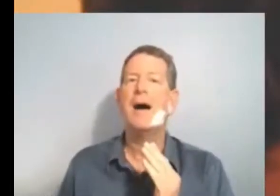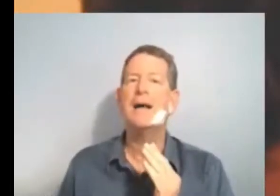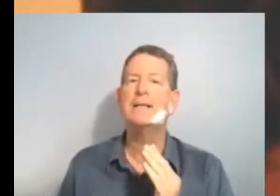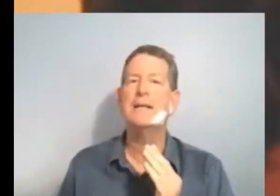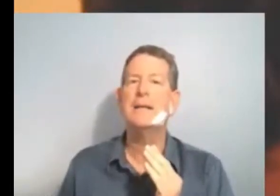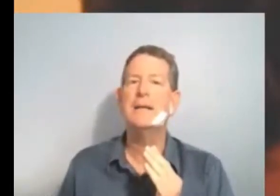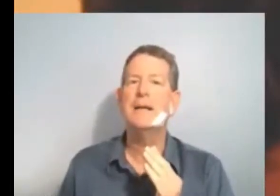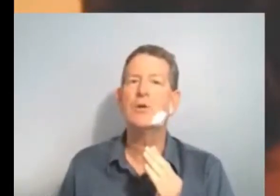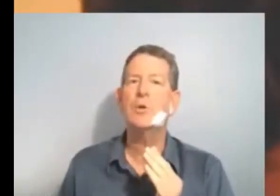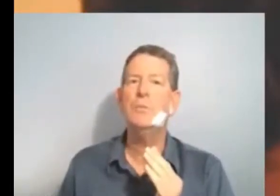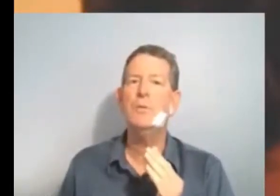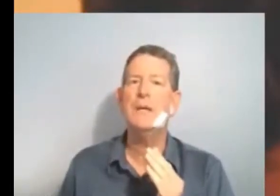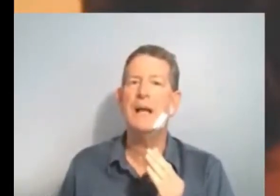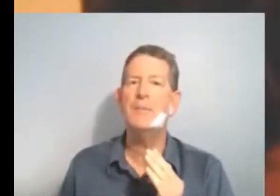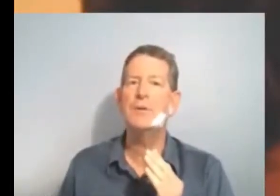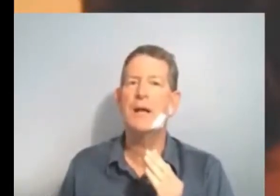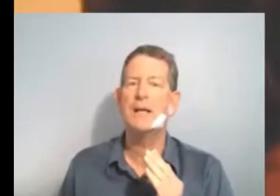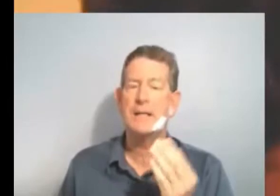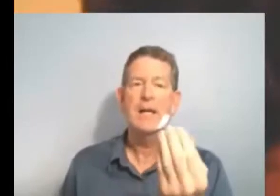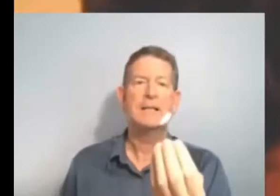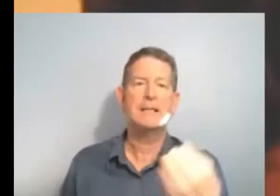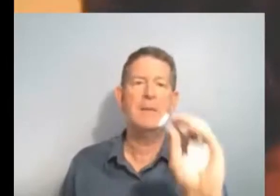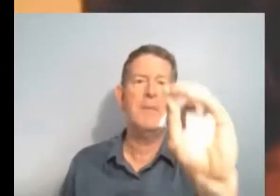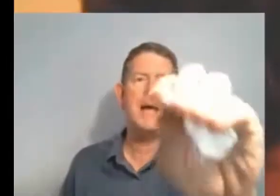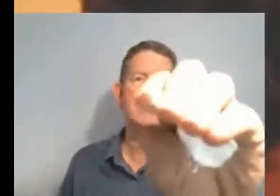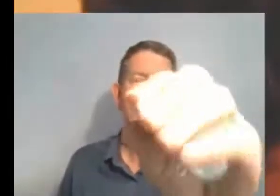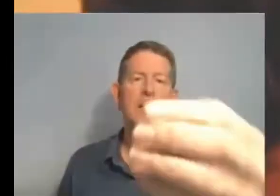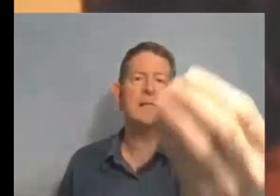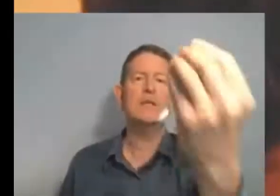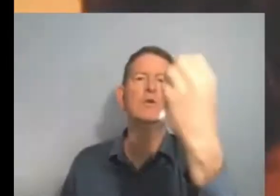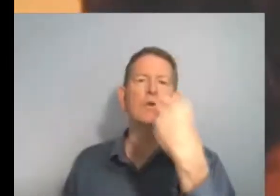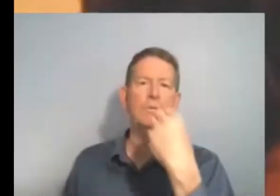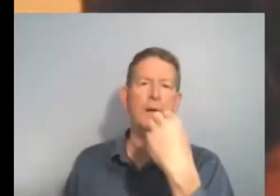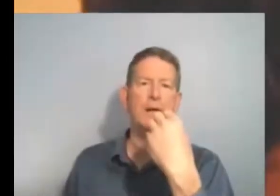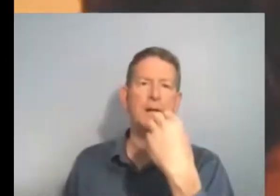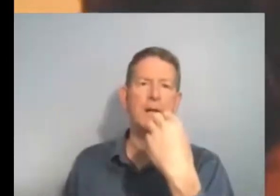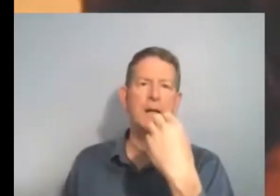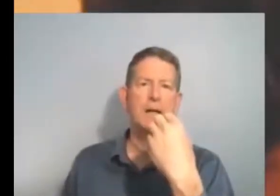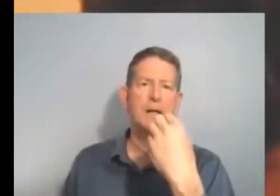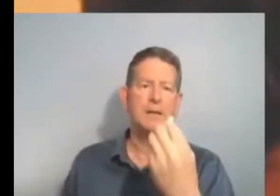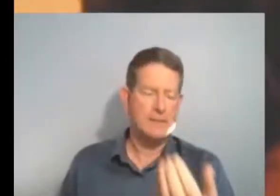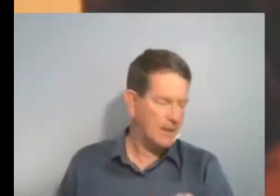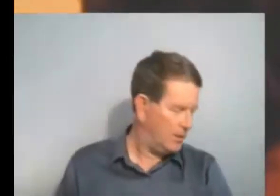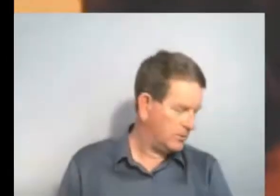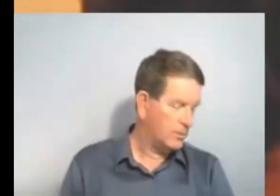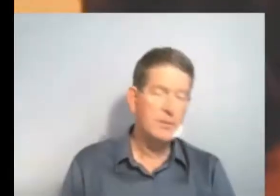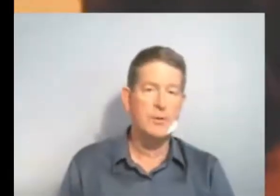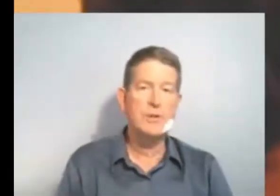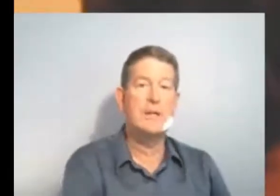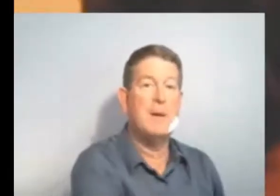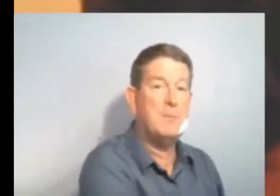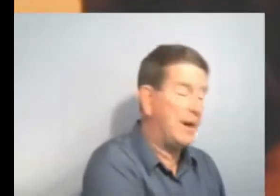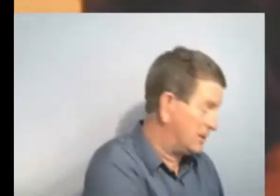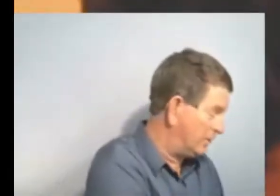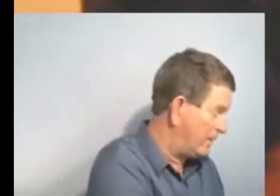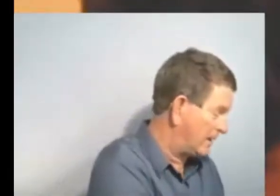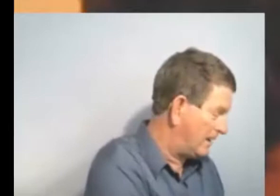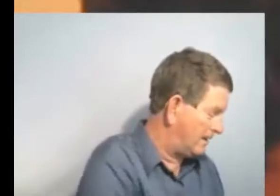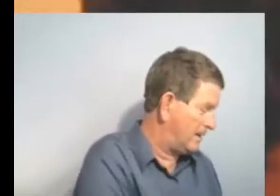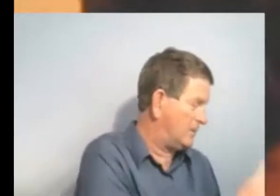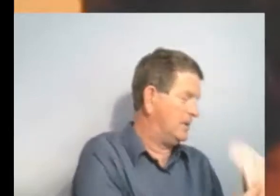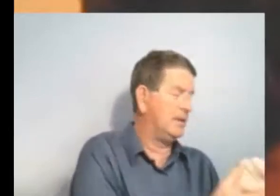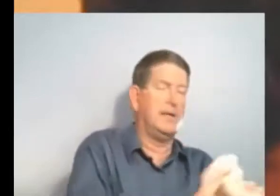à raser. Hein? Je me mets de la mousse à raser. Ça, c'est mettre, ça, c'est se mettre. D'accord, donc je ne sais même pas si je